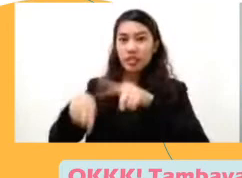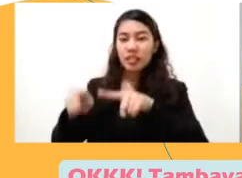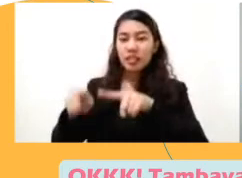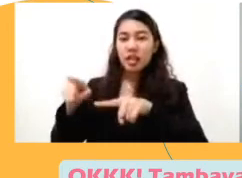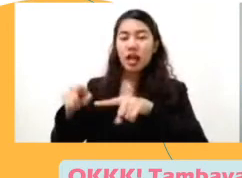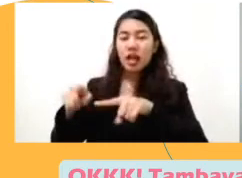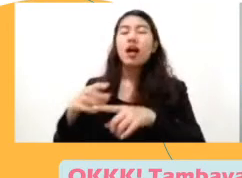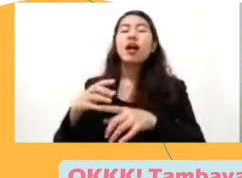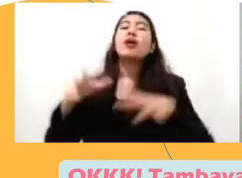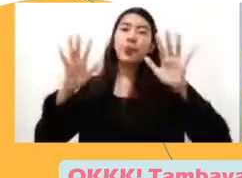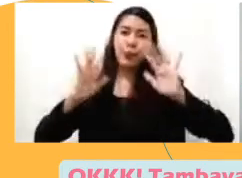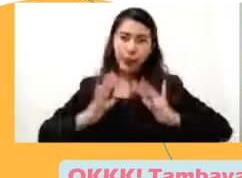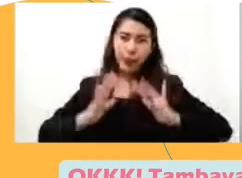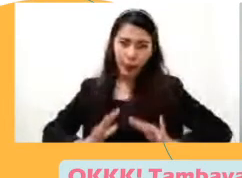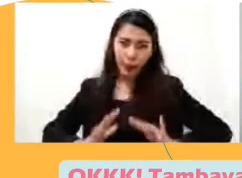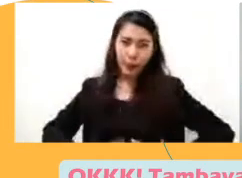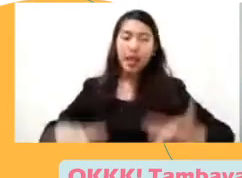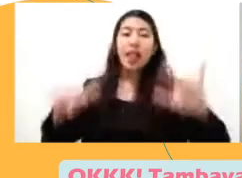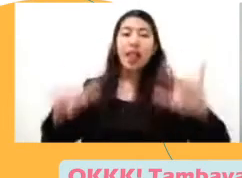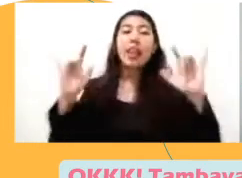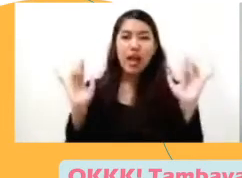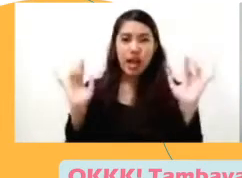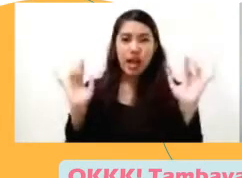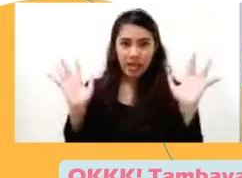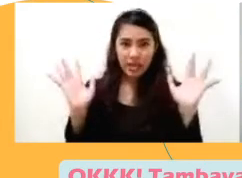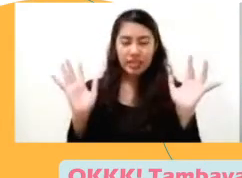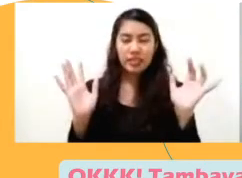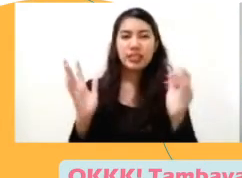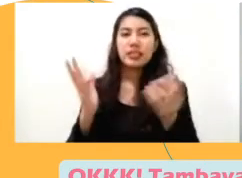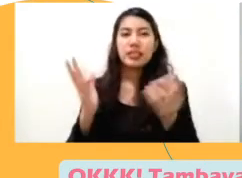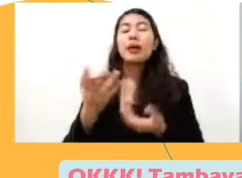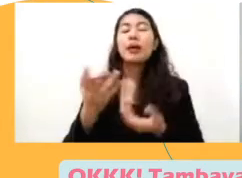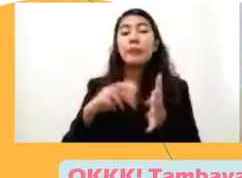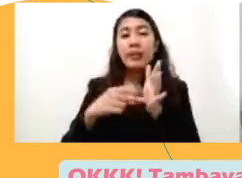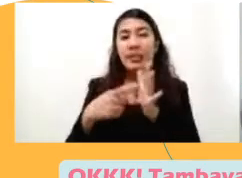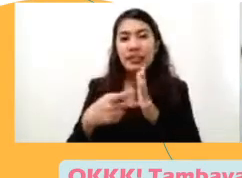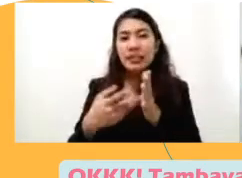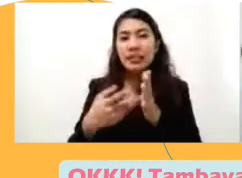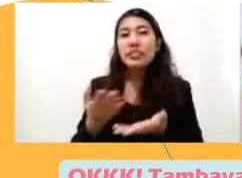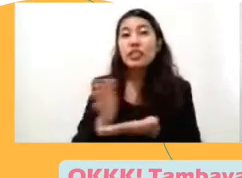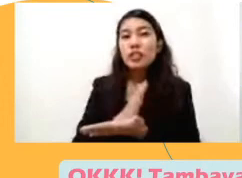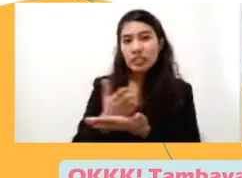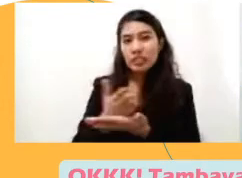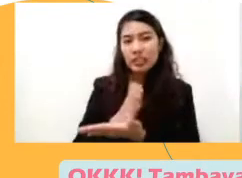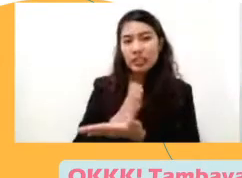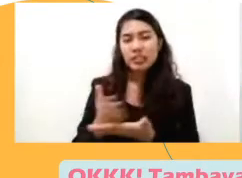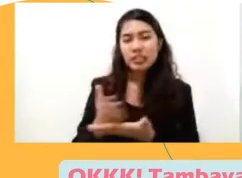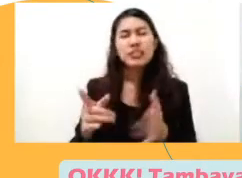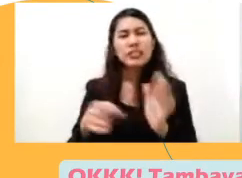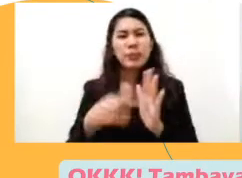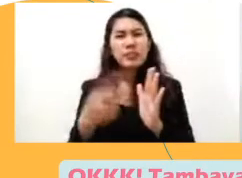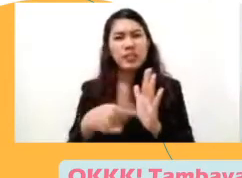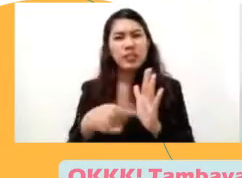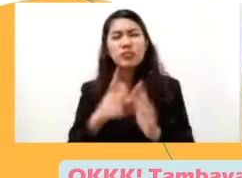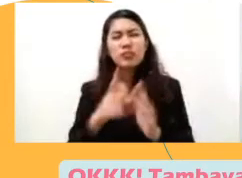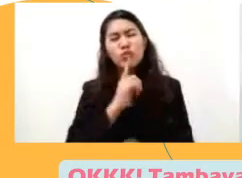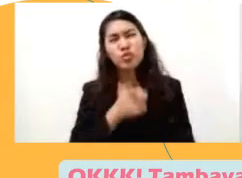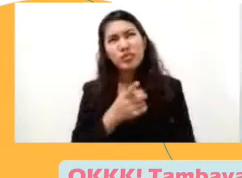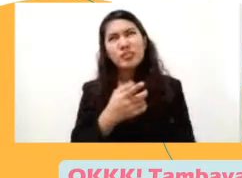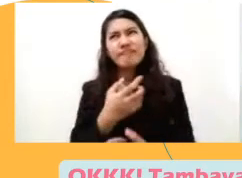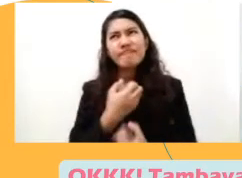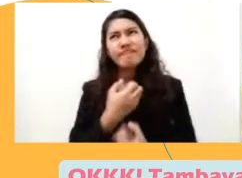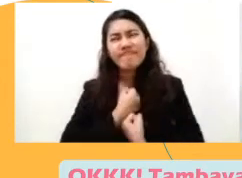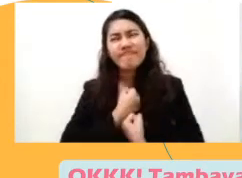Para bang, ay, nakakagaan pala, load talaga siya na, minsan din hindi, minsan mabigat pa rin talaga.